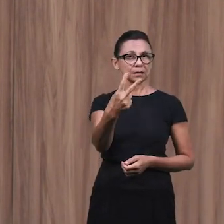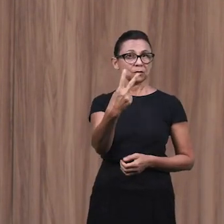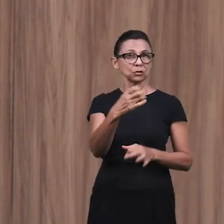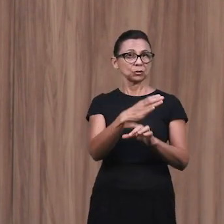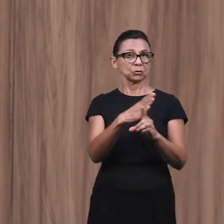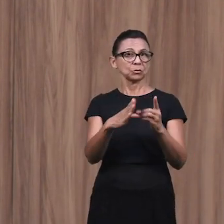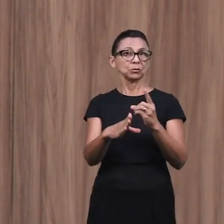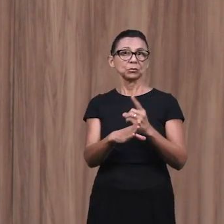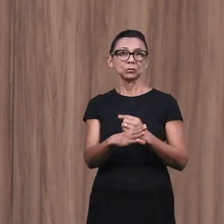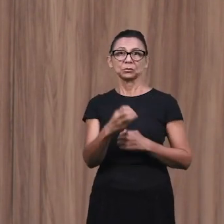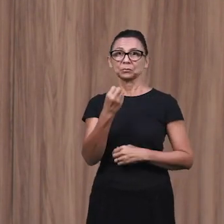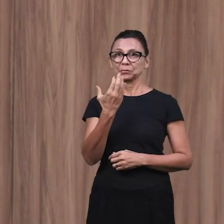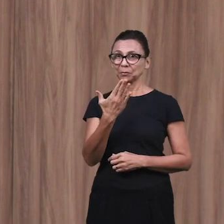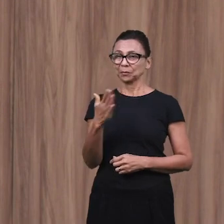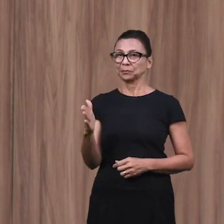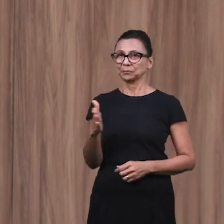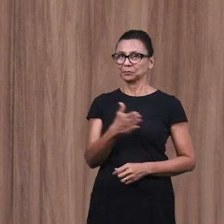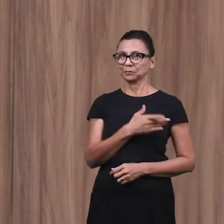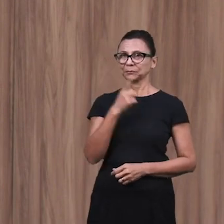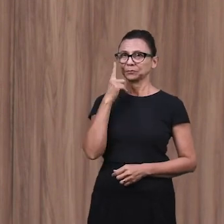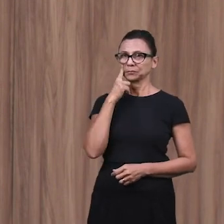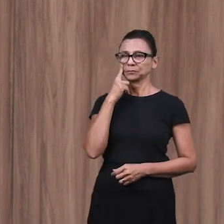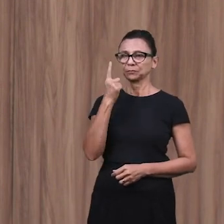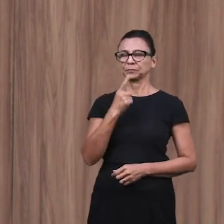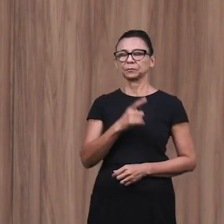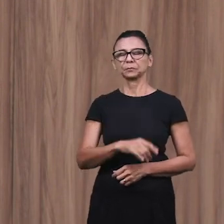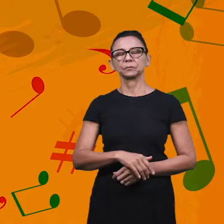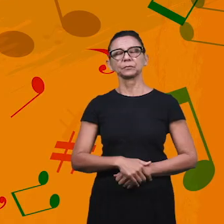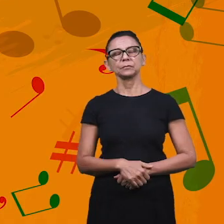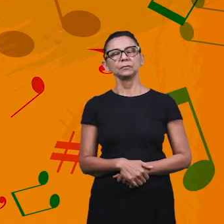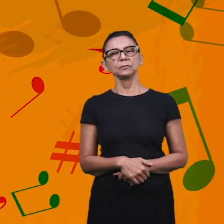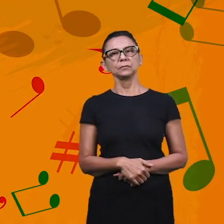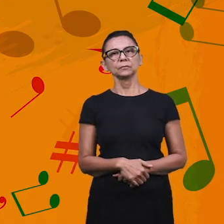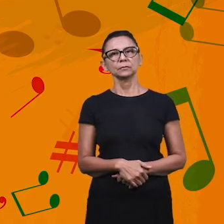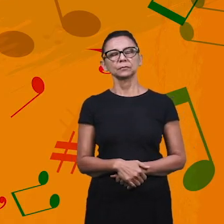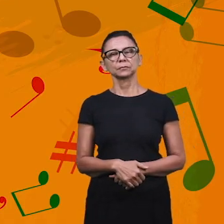grande bénédiction. Gloire à Jésus. Nous allons assister.